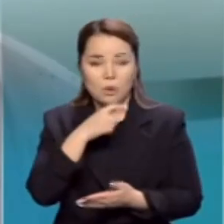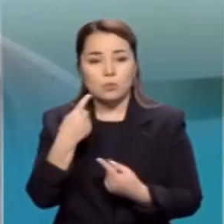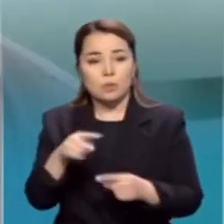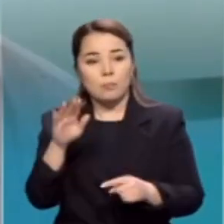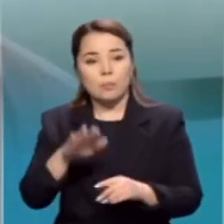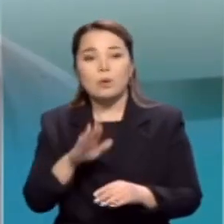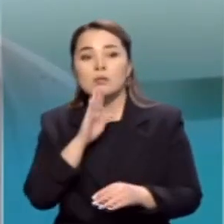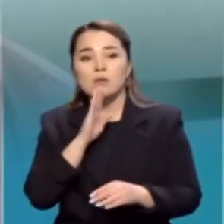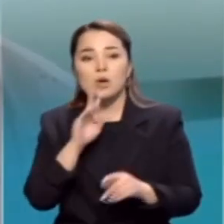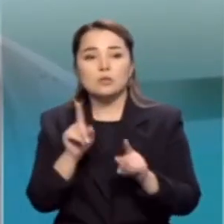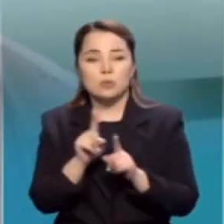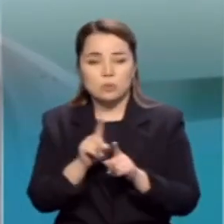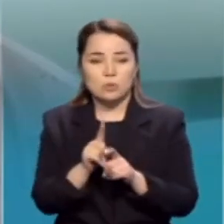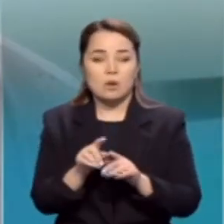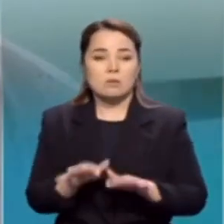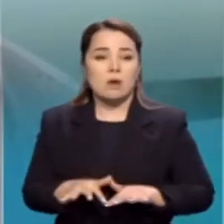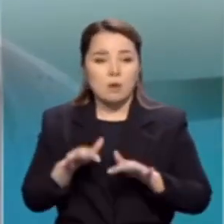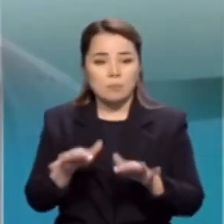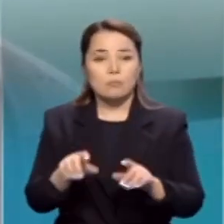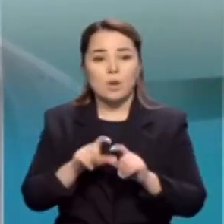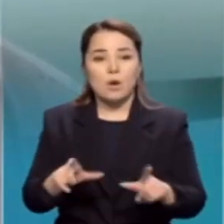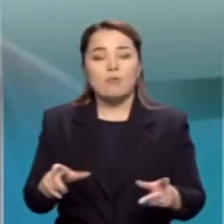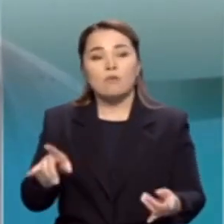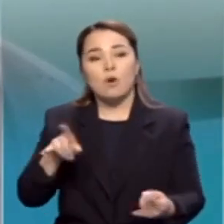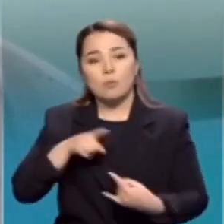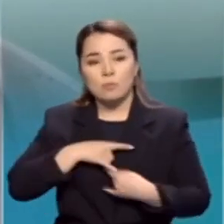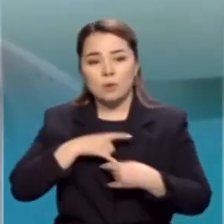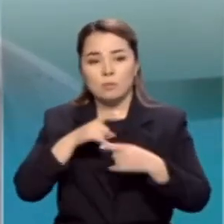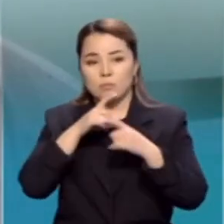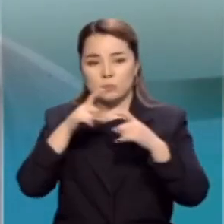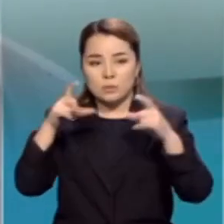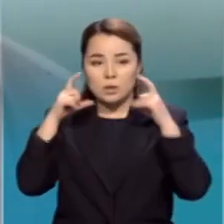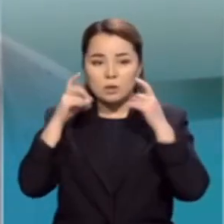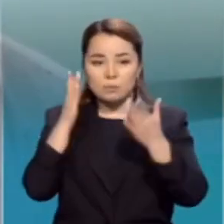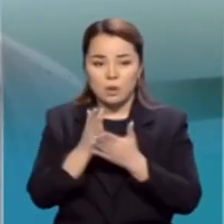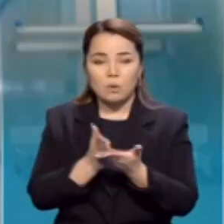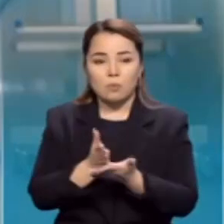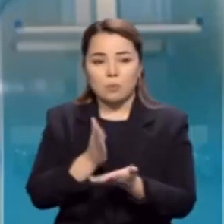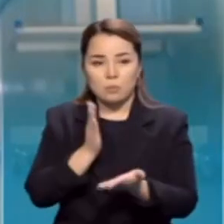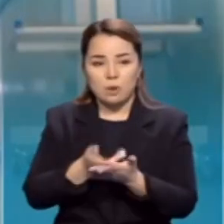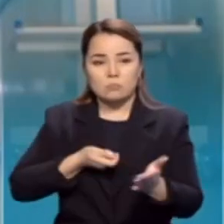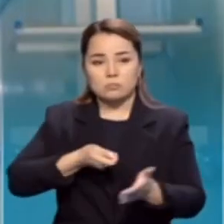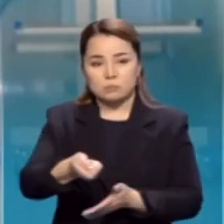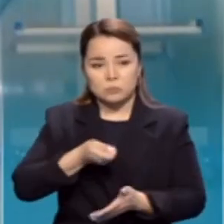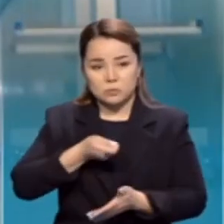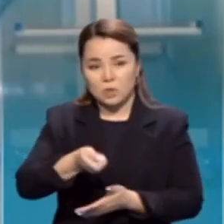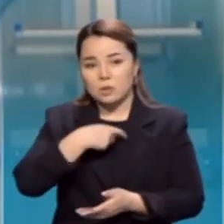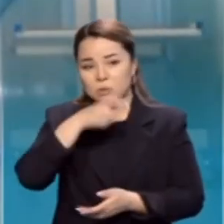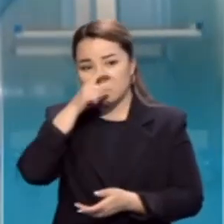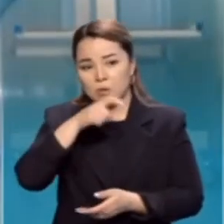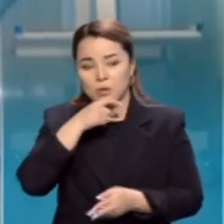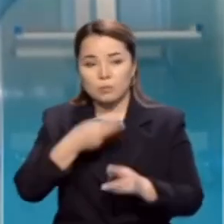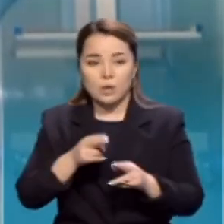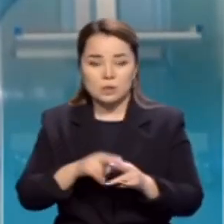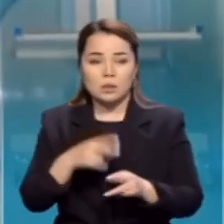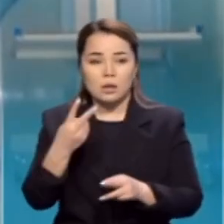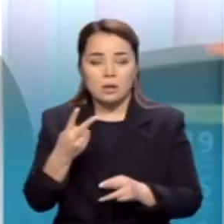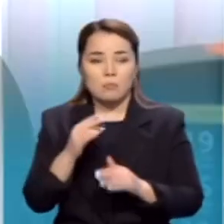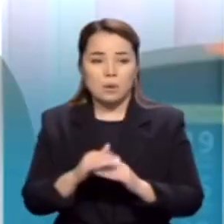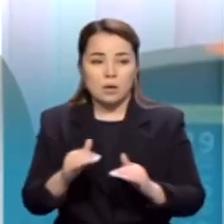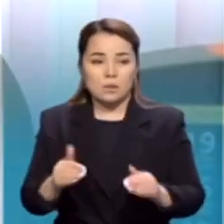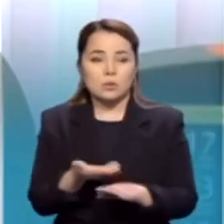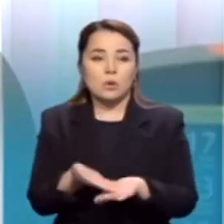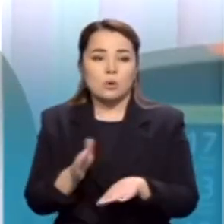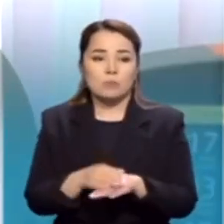бала мен қызға шабуыл жасады. Мектеп формасымен бетперде киіп алған. Қолында пышақ та бар. Жапа шеккен тағы екі бала жансақтау